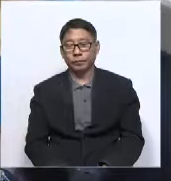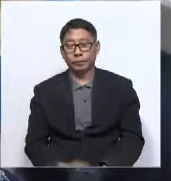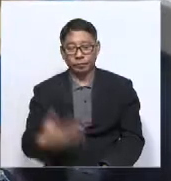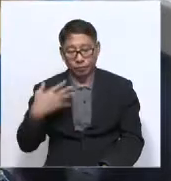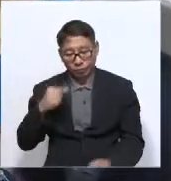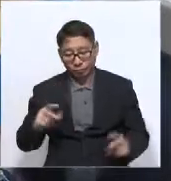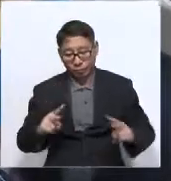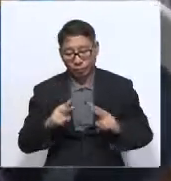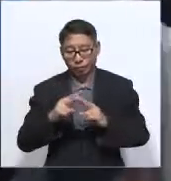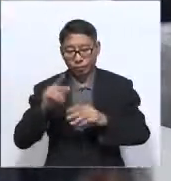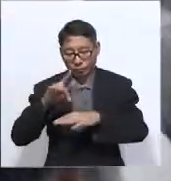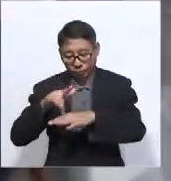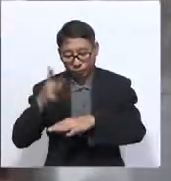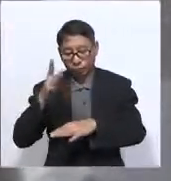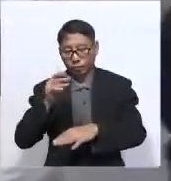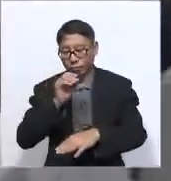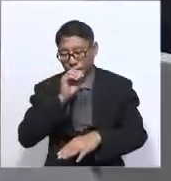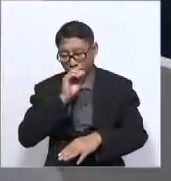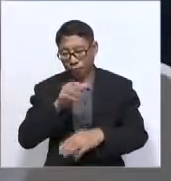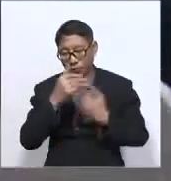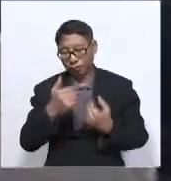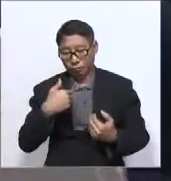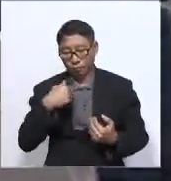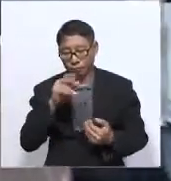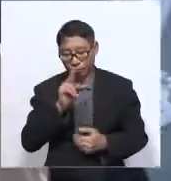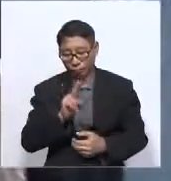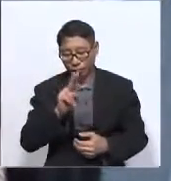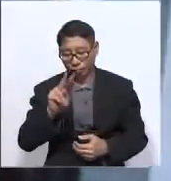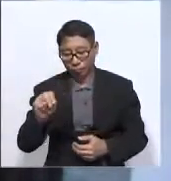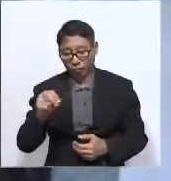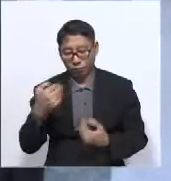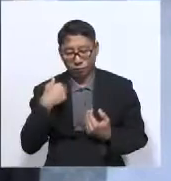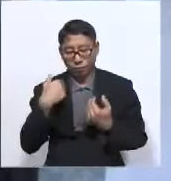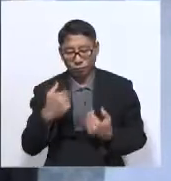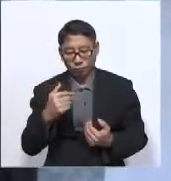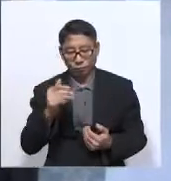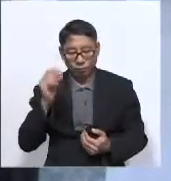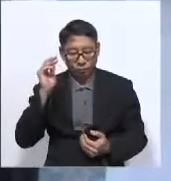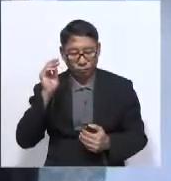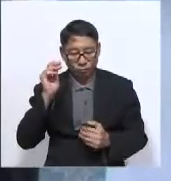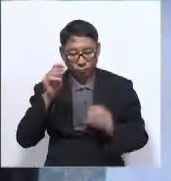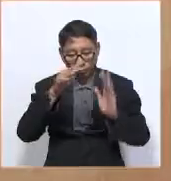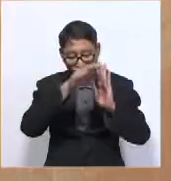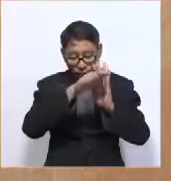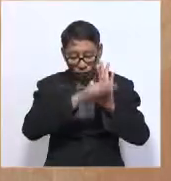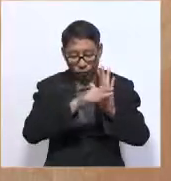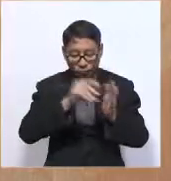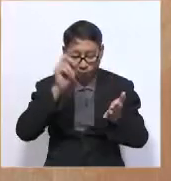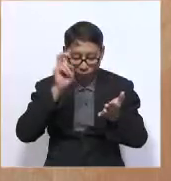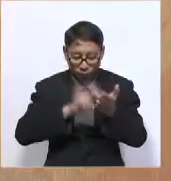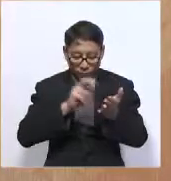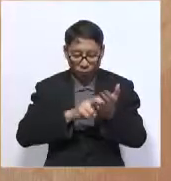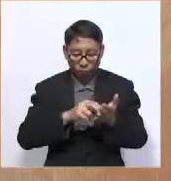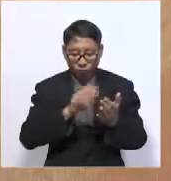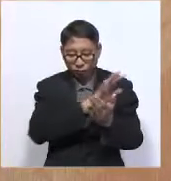อธิบดีกรมทรัพยากรธรณียังคาดนะคะว่าทางยูเนสโกเนี่ยจะส่งสัญลักษณ์ประกาศรับรองอุทยานธรณีโลกมา